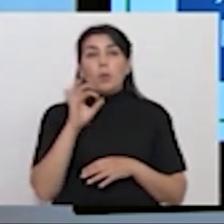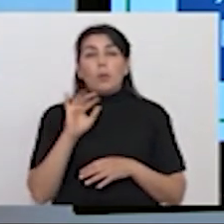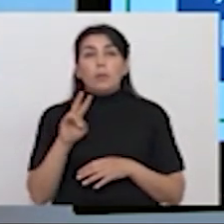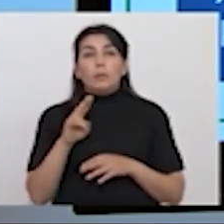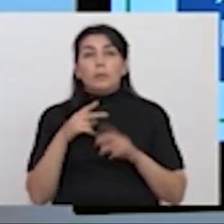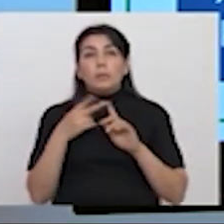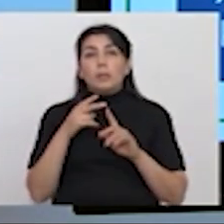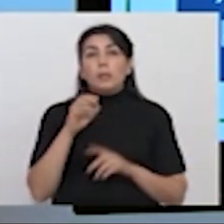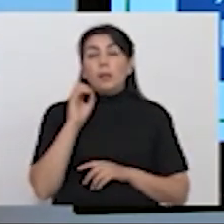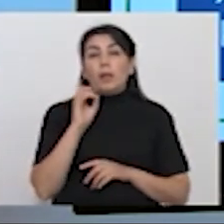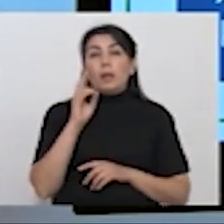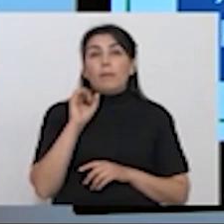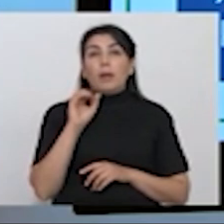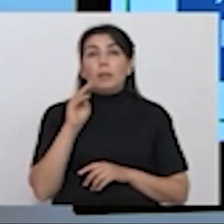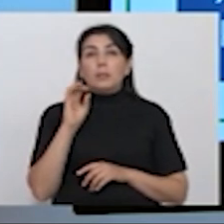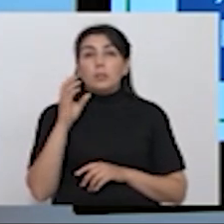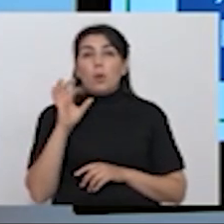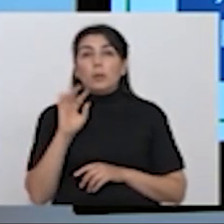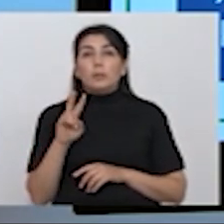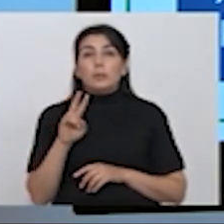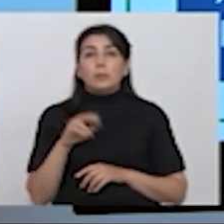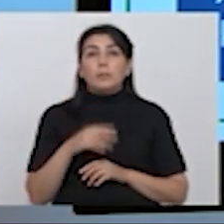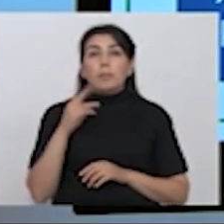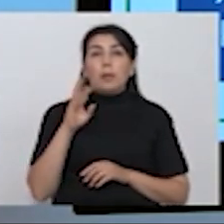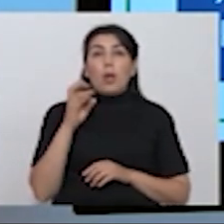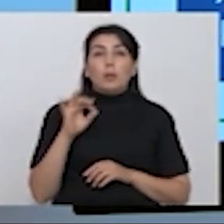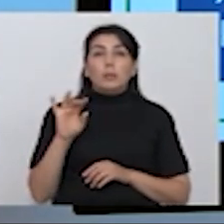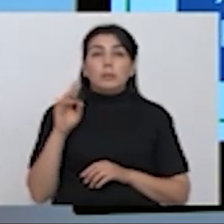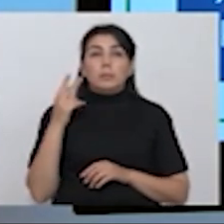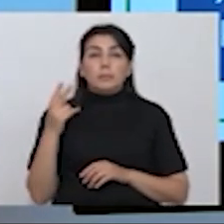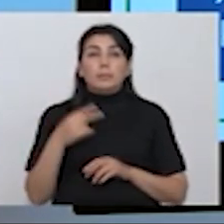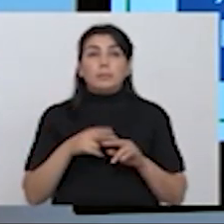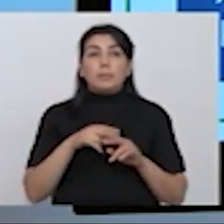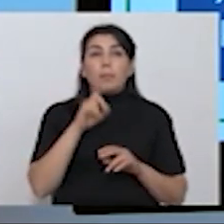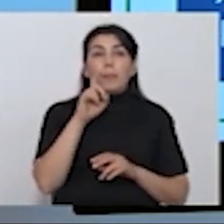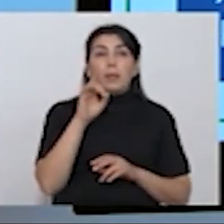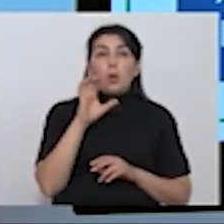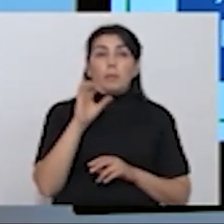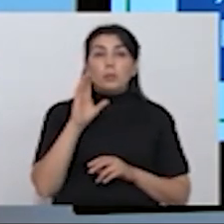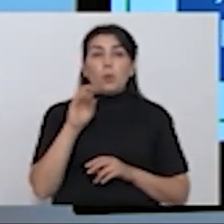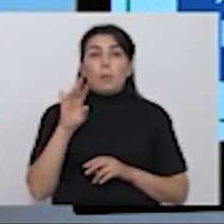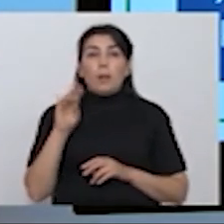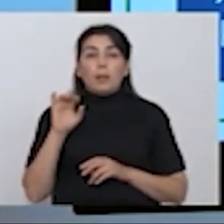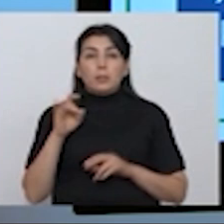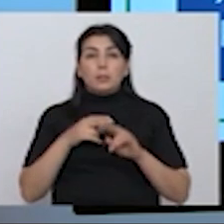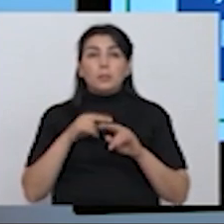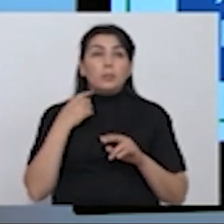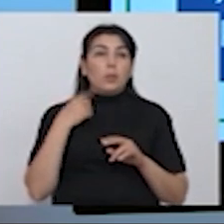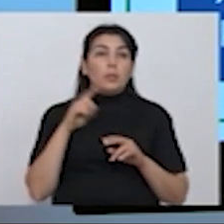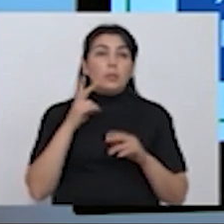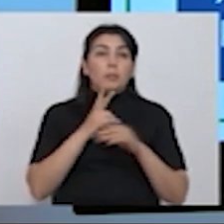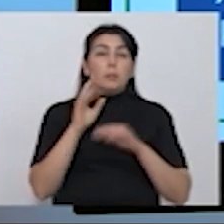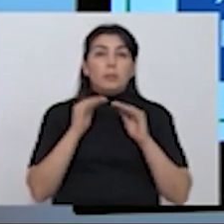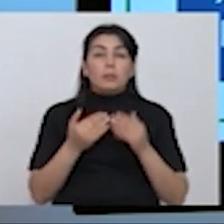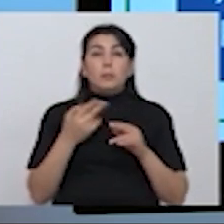1 yoki ekvatsion bo'linish meyoz 2. Meyoz 1da xromosomalar soni 2 marta kamayadi.